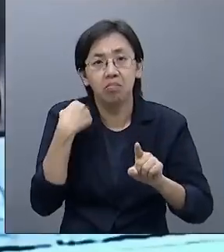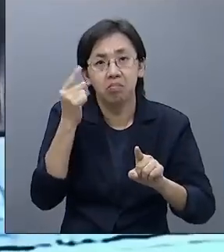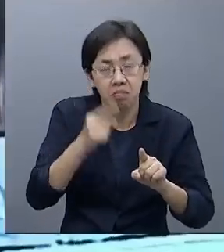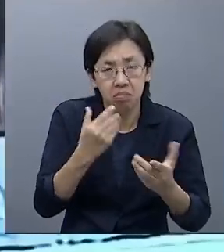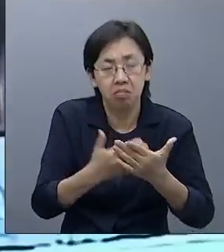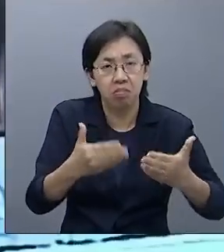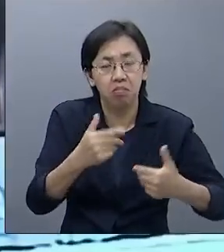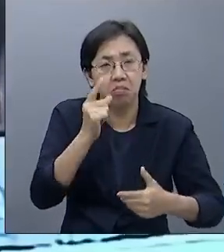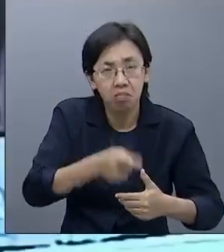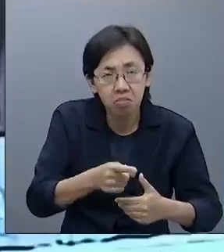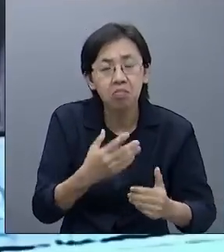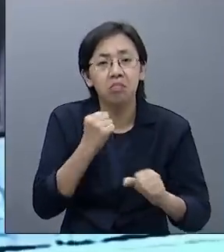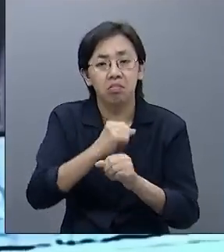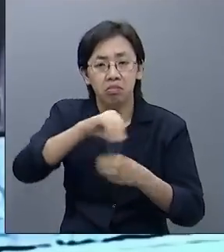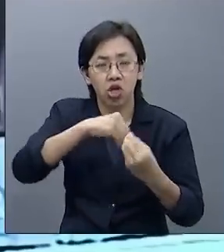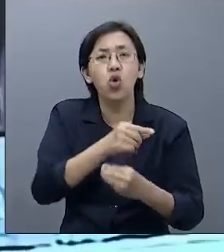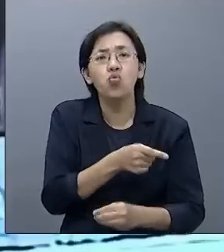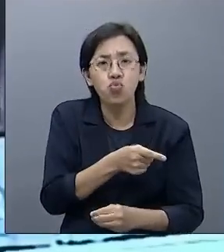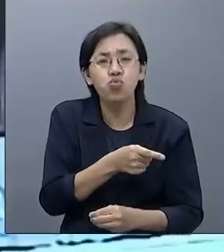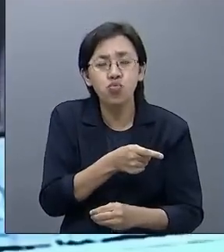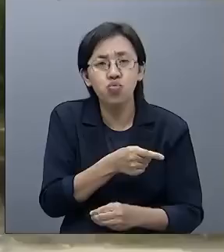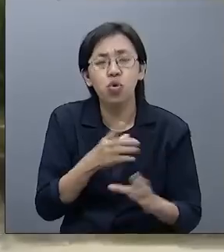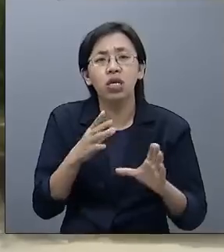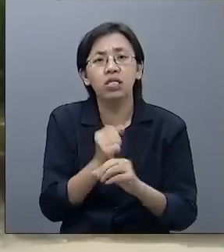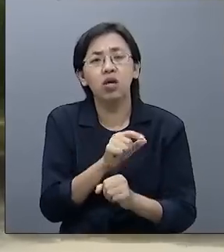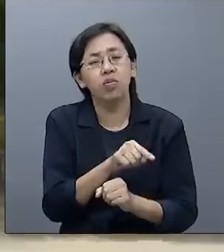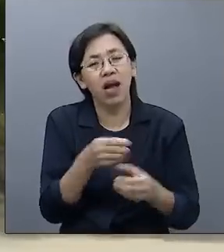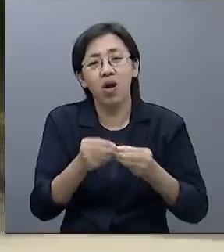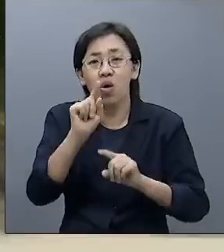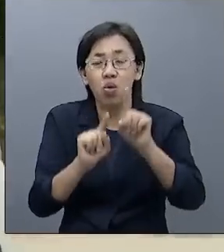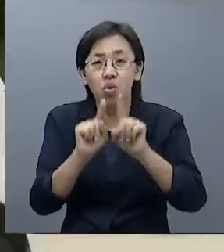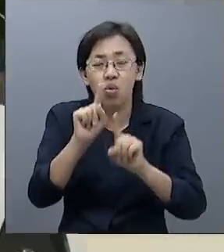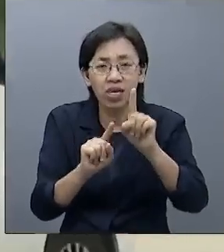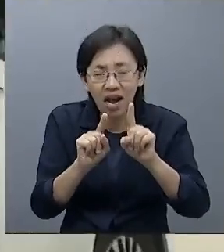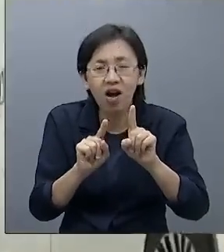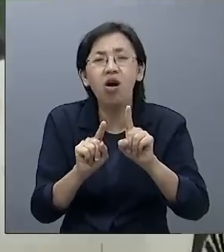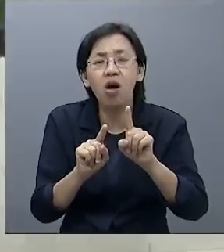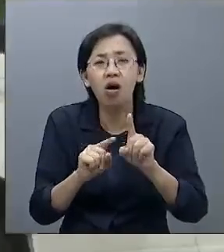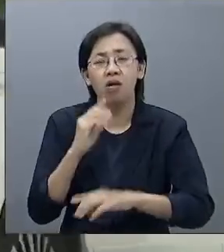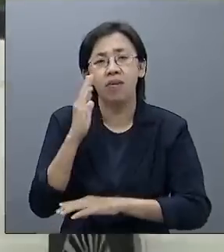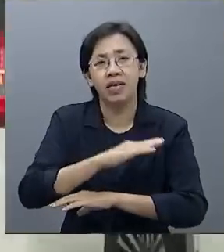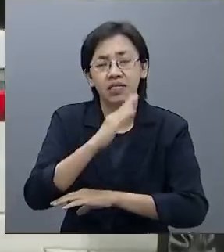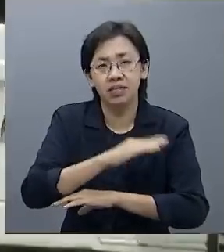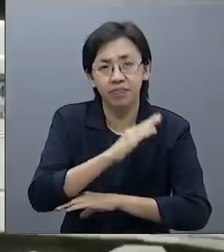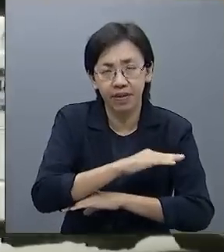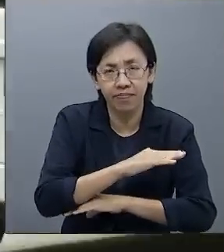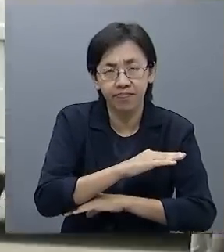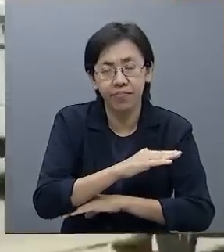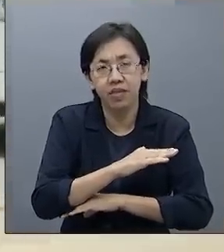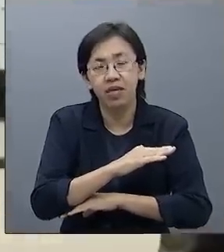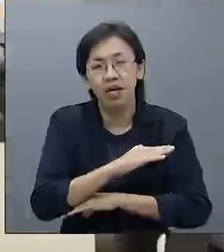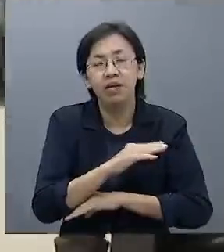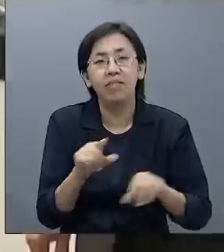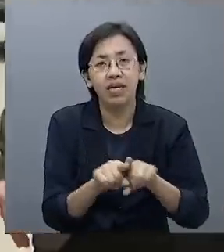ได้จริงและยังคงประกอบกิจการอยู่สรุปว่าหุ้นสื่อที่ว่านั้นเป็นกิจการหนังสือพิมพ์และสื่อมวลชนเหมือน